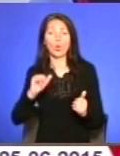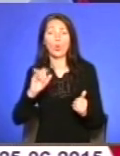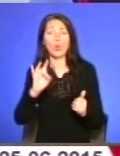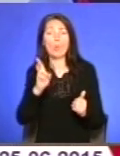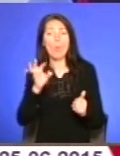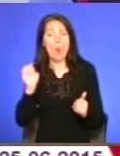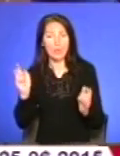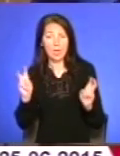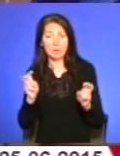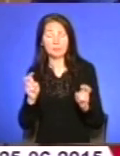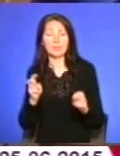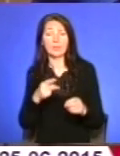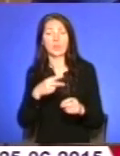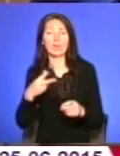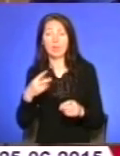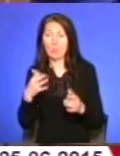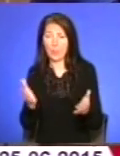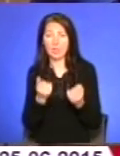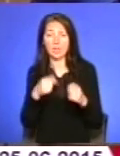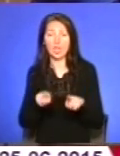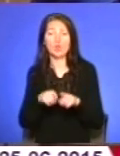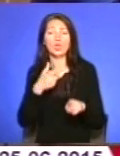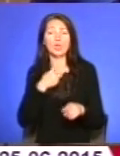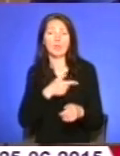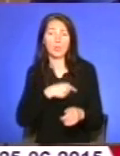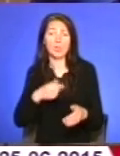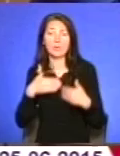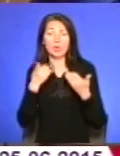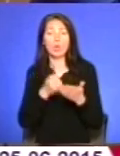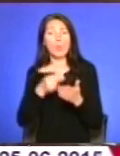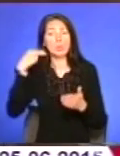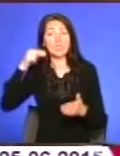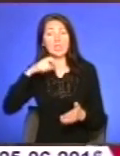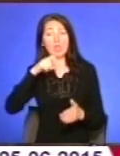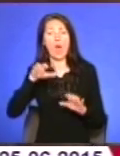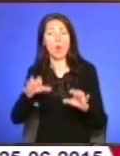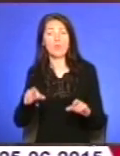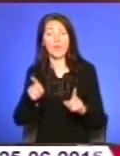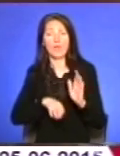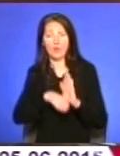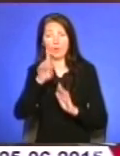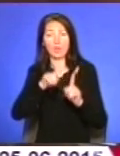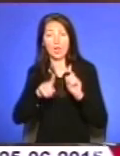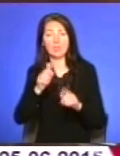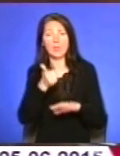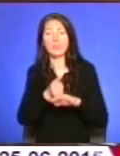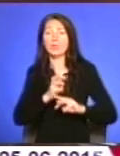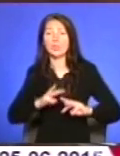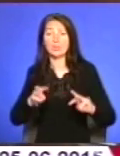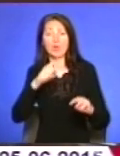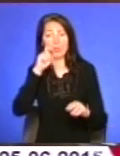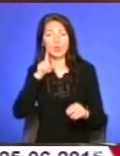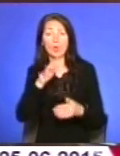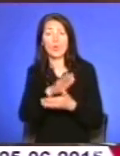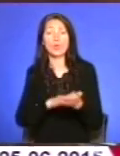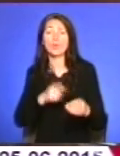2011-2015 роки прийняли. Також депутати звернулися до президента, голови Верховної Ради, прем'єр-міністра України щодо продовження мораторію